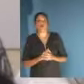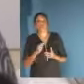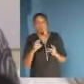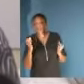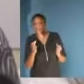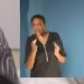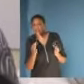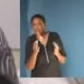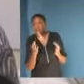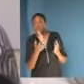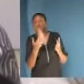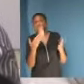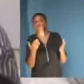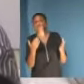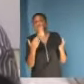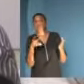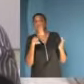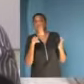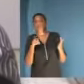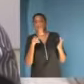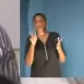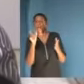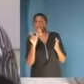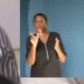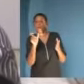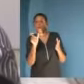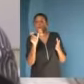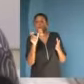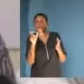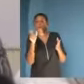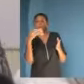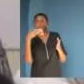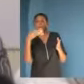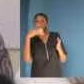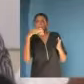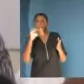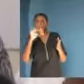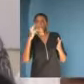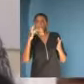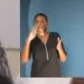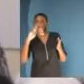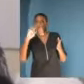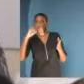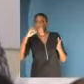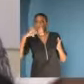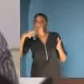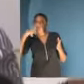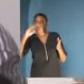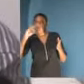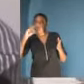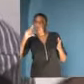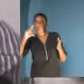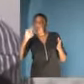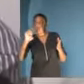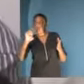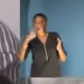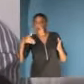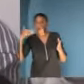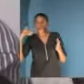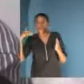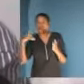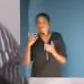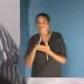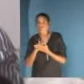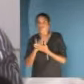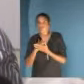vrai, on utilise le terme métropole. C'est vrai, actuellement, on n'ose plus, puisque en face de la métropole, il y a